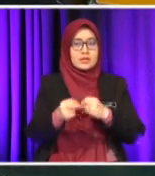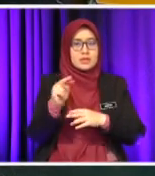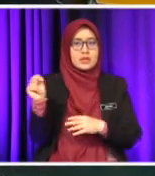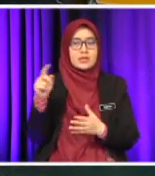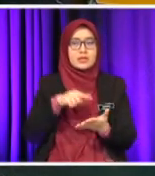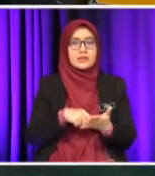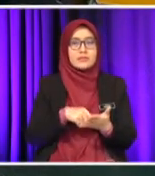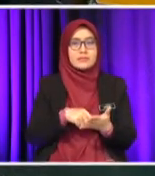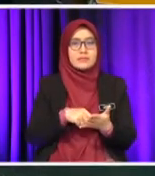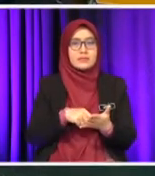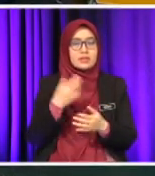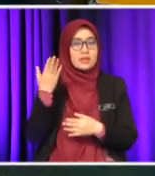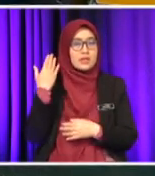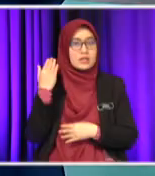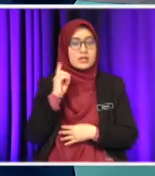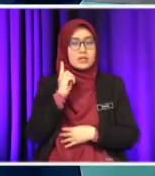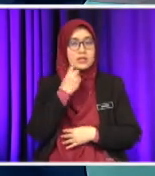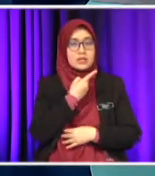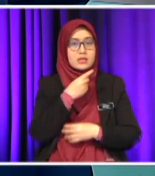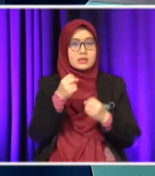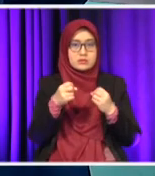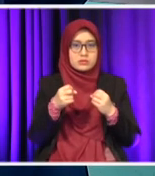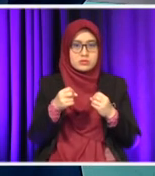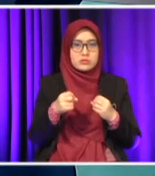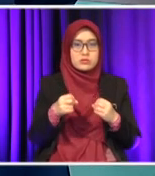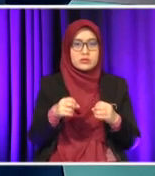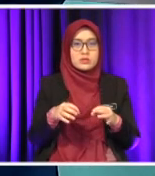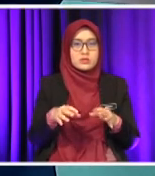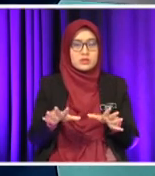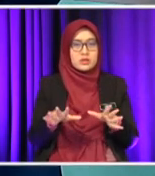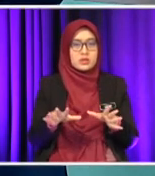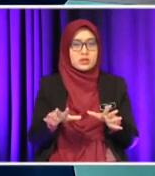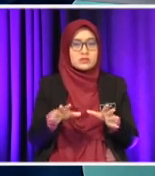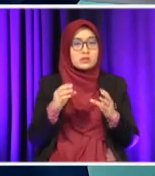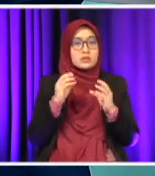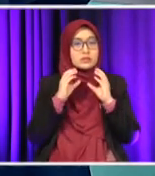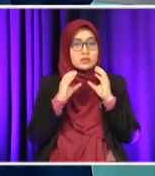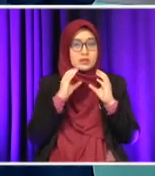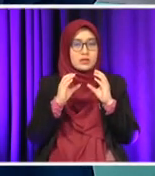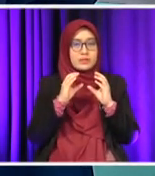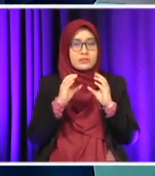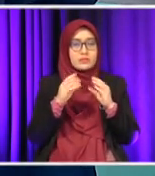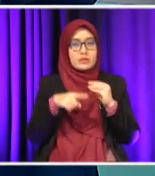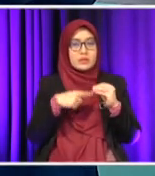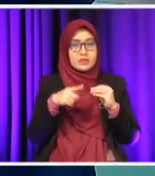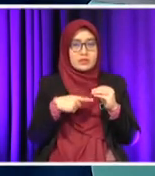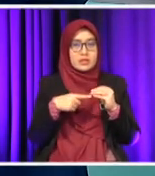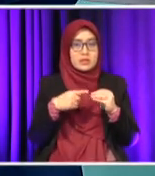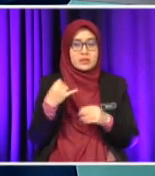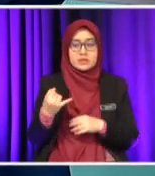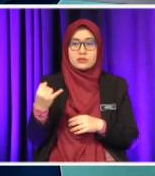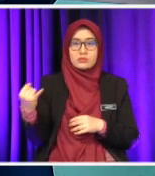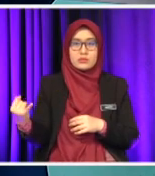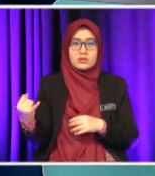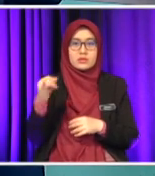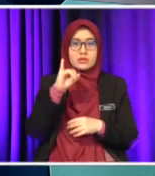akhir tadi kita sebut tentang instrumen instrumen itu maksudnya alat kan untuk kita membuat pemasaran